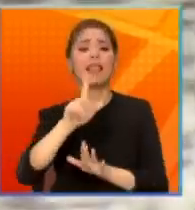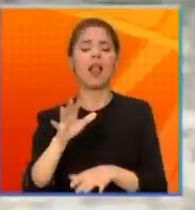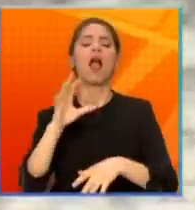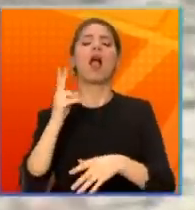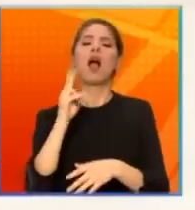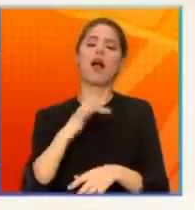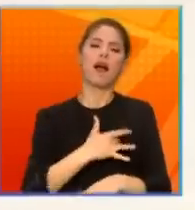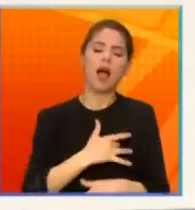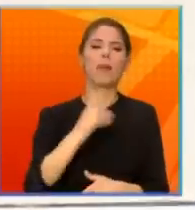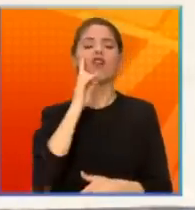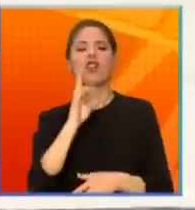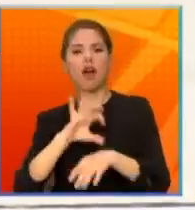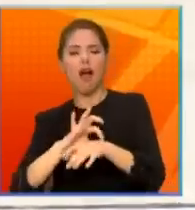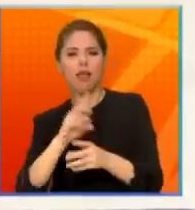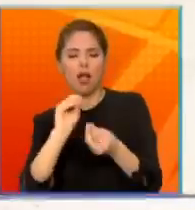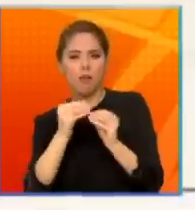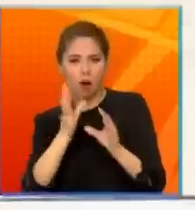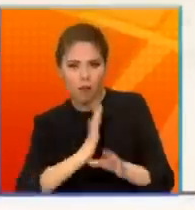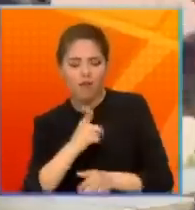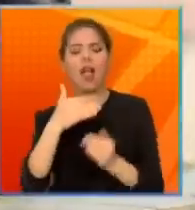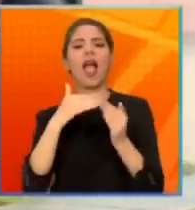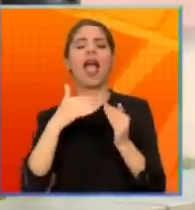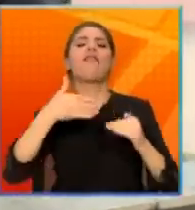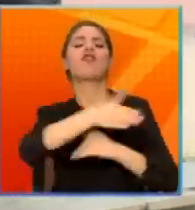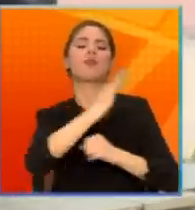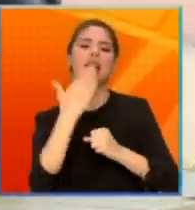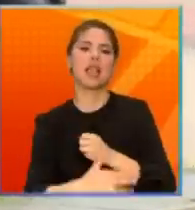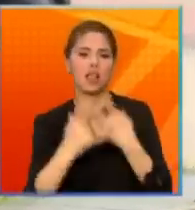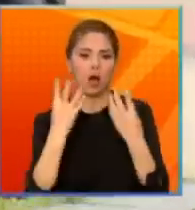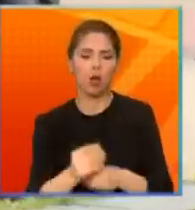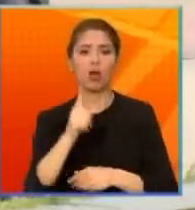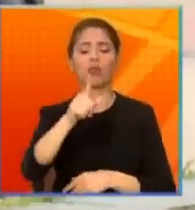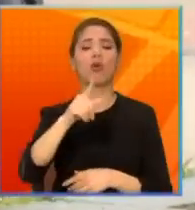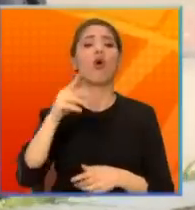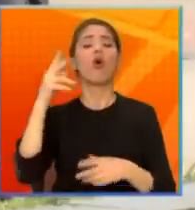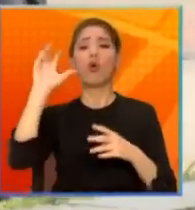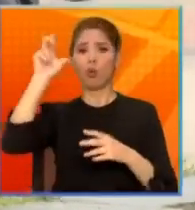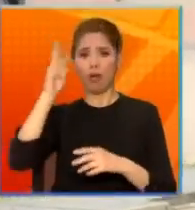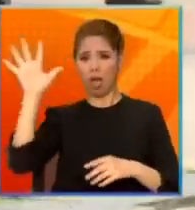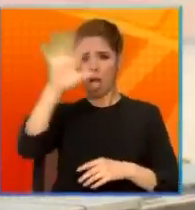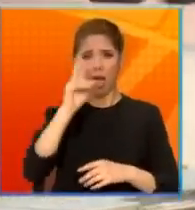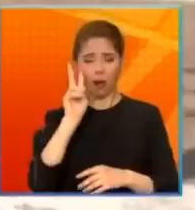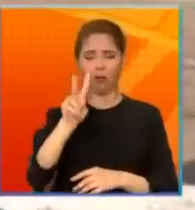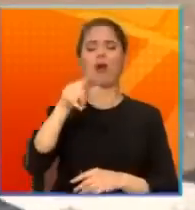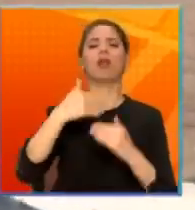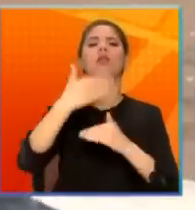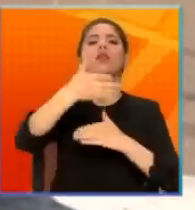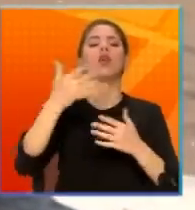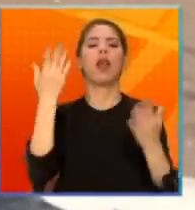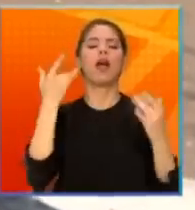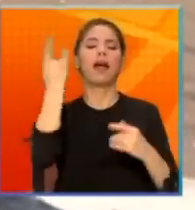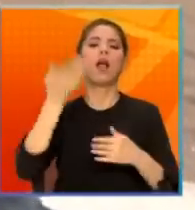şeker hastalığı gibi kronik rahatsızlığı olanların da evden çıkması kısıtlandı. Ancak güneşi görenler yine kendini dışarı attı.